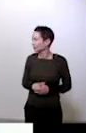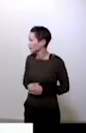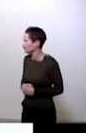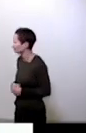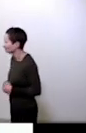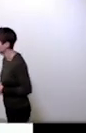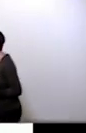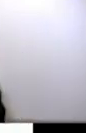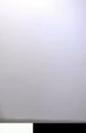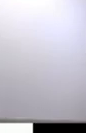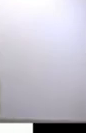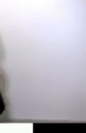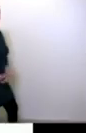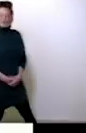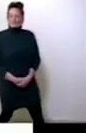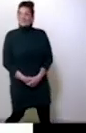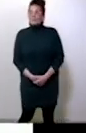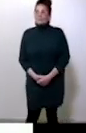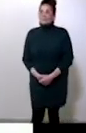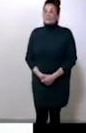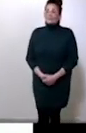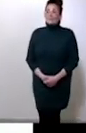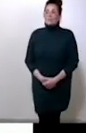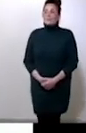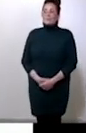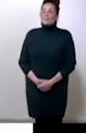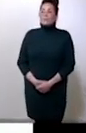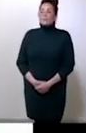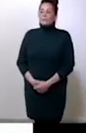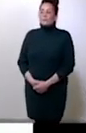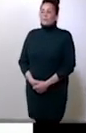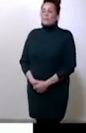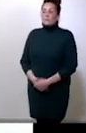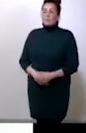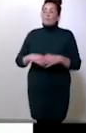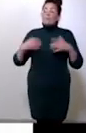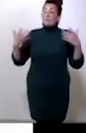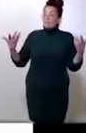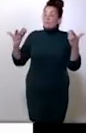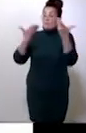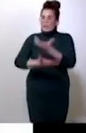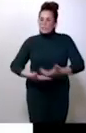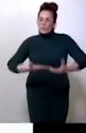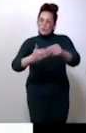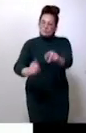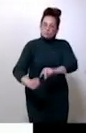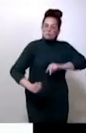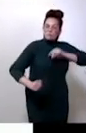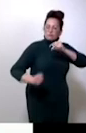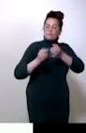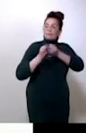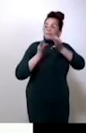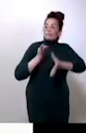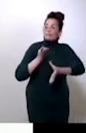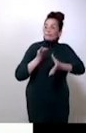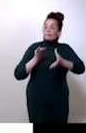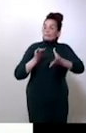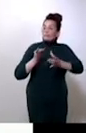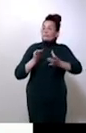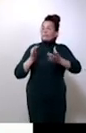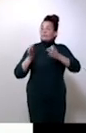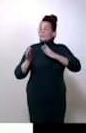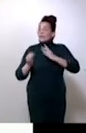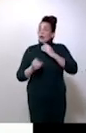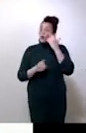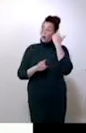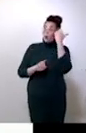L'autre point, effectivement, que nous notons dans ce constat que nous faisons, c'est que nous sommes passés de